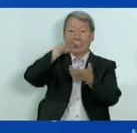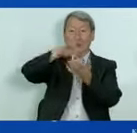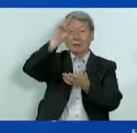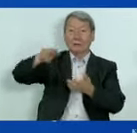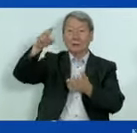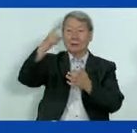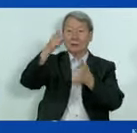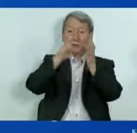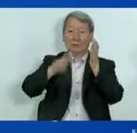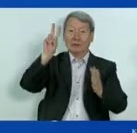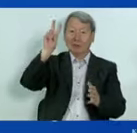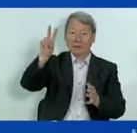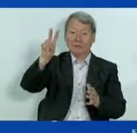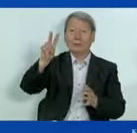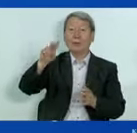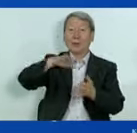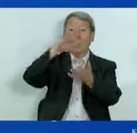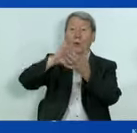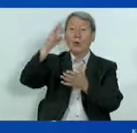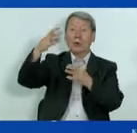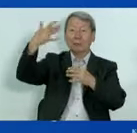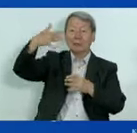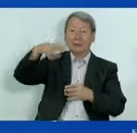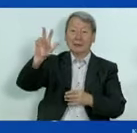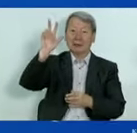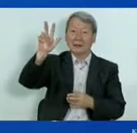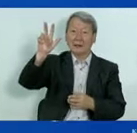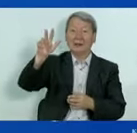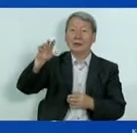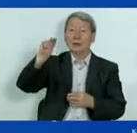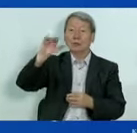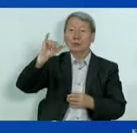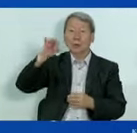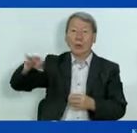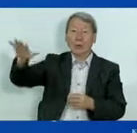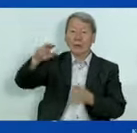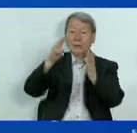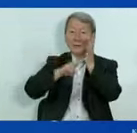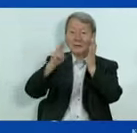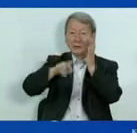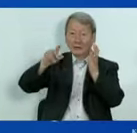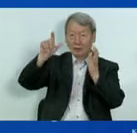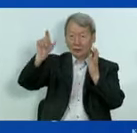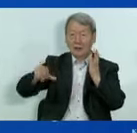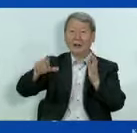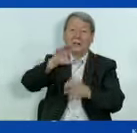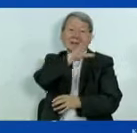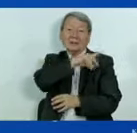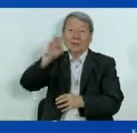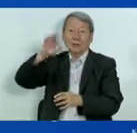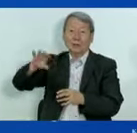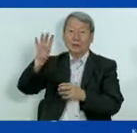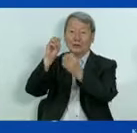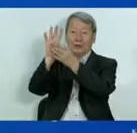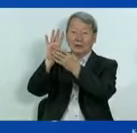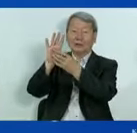городе Бишкек 172 случая, в городе Ош 53 случая, в Чуйской области 70 случаев, в Иссыкульской